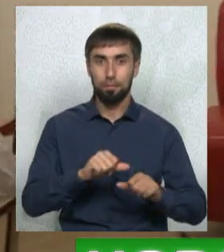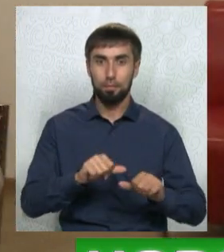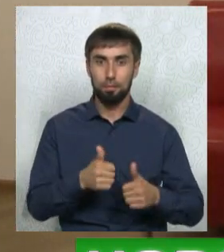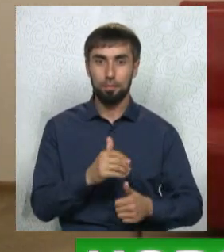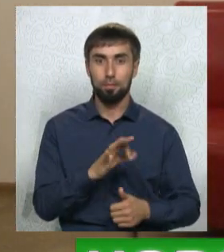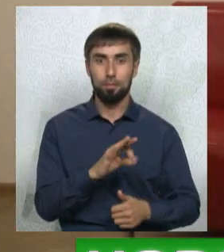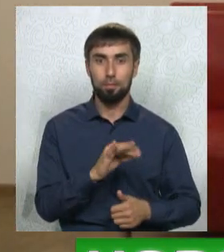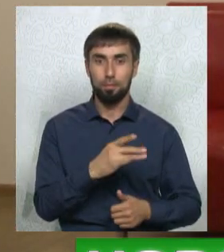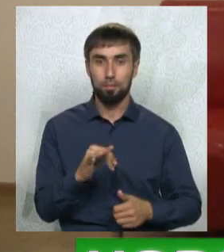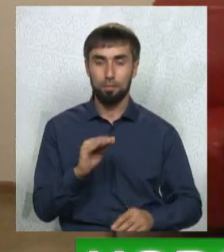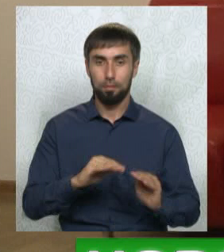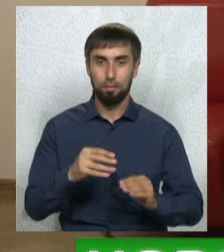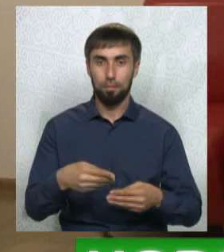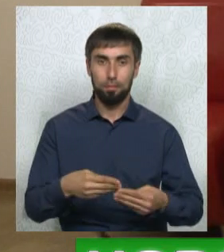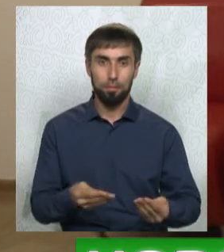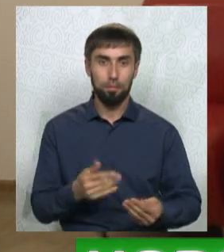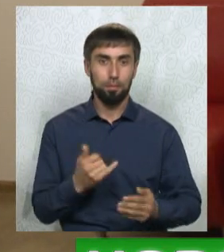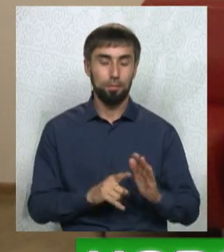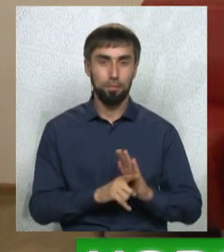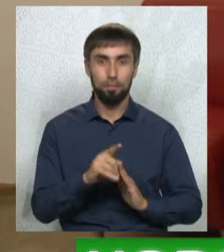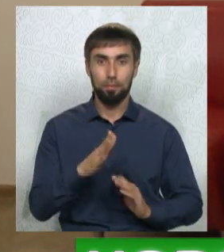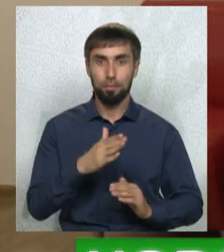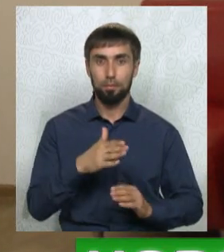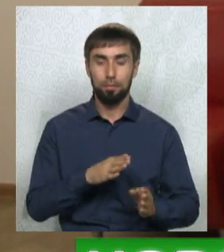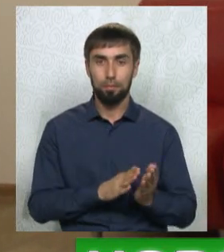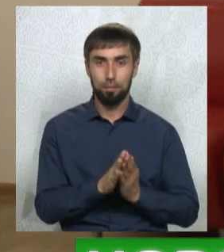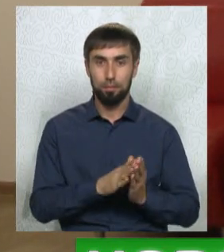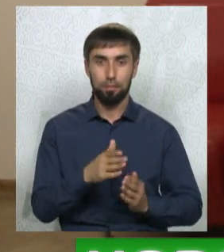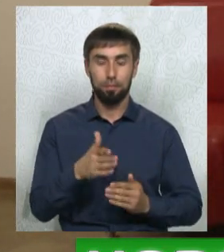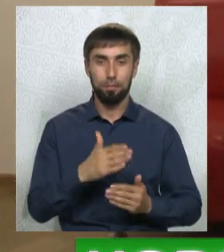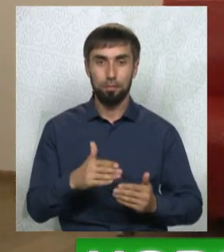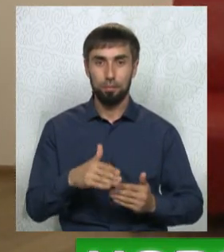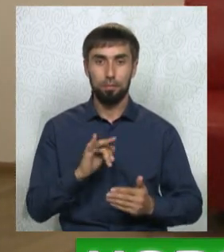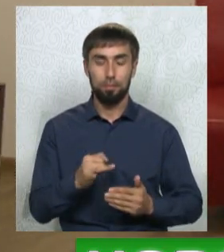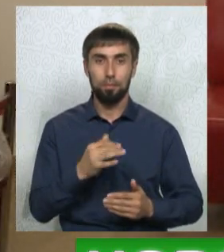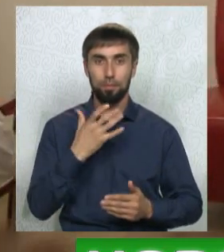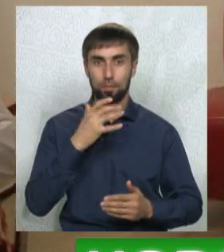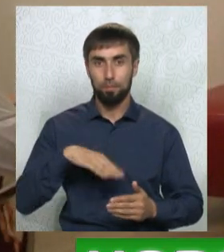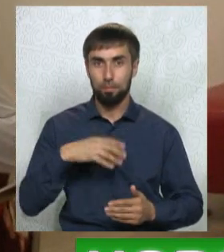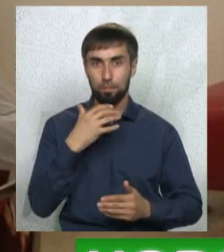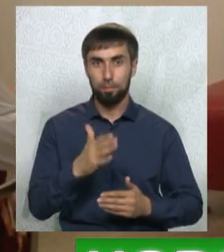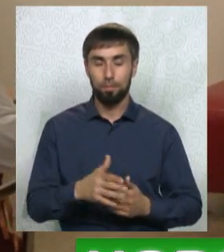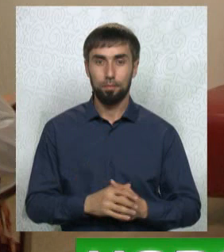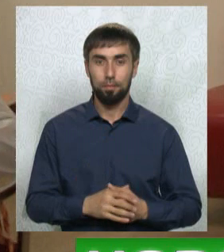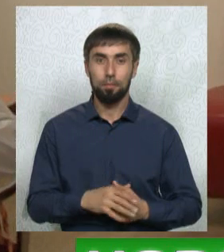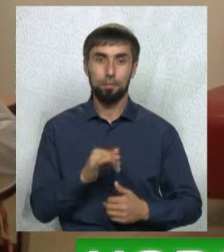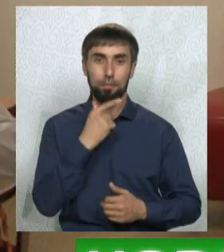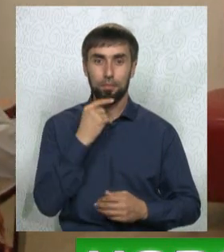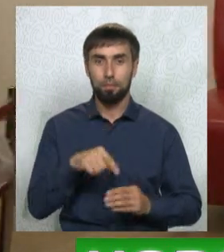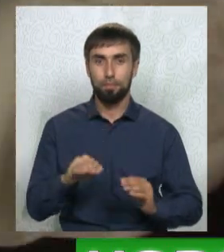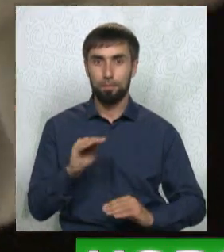формировать овощную тарелку. Сначала мы нарезаем огурцы, потом нарезаем помидоры. После этого красиво